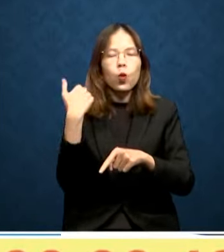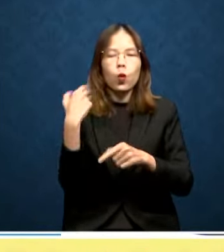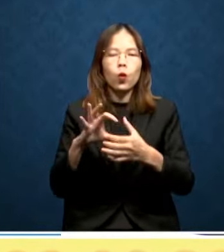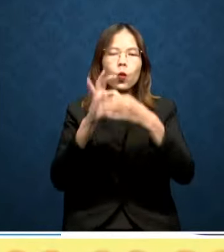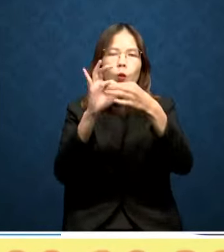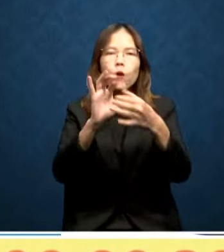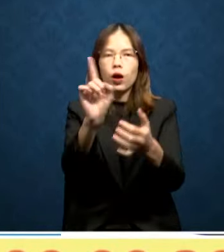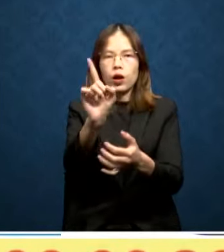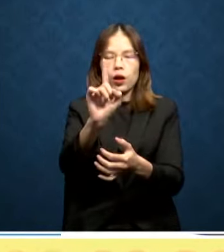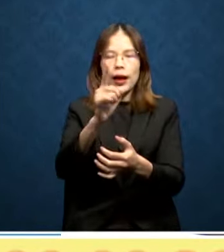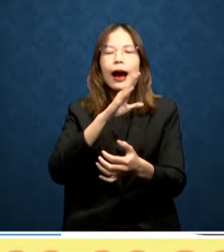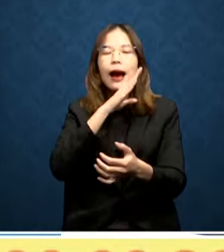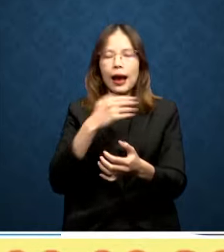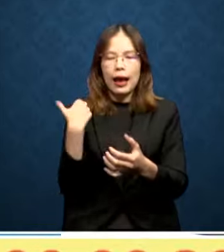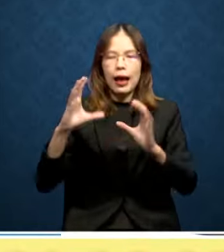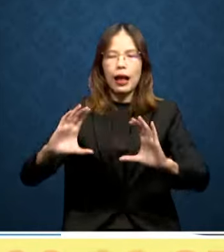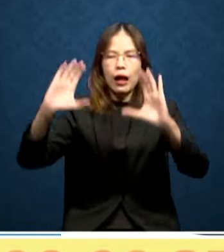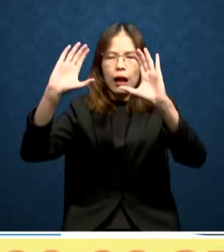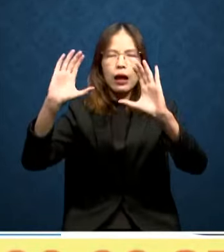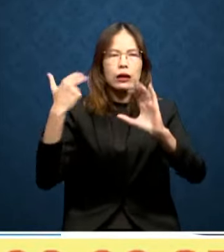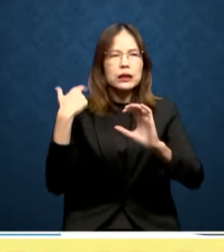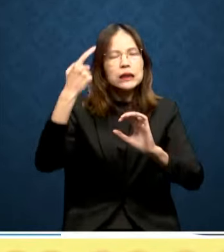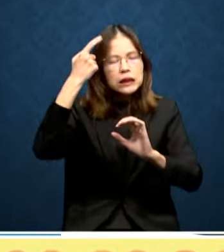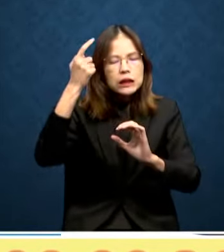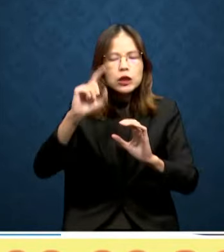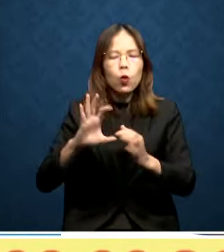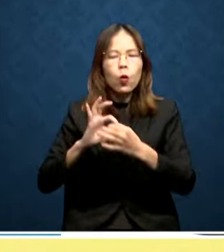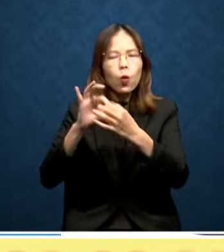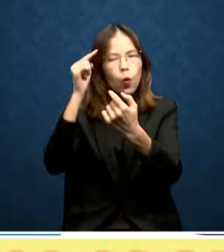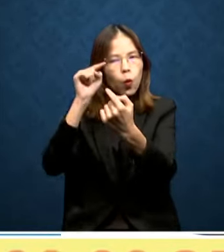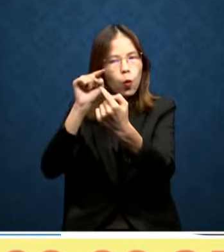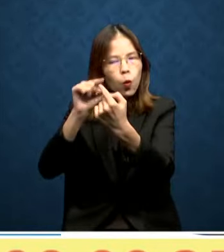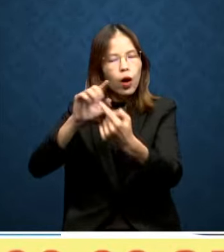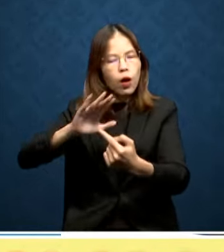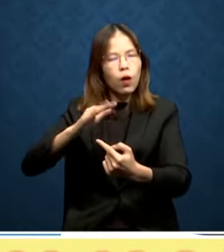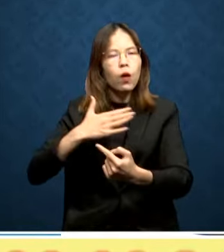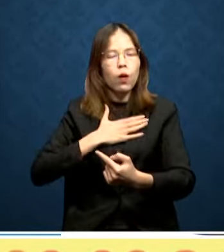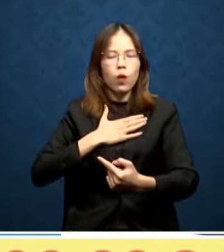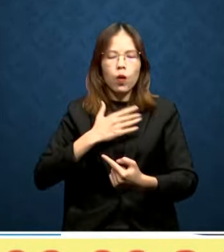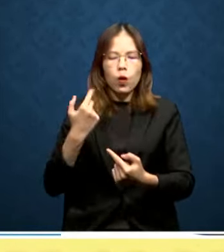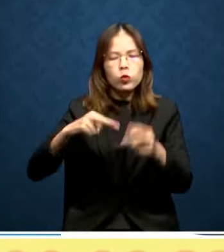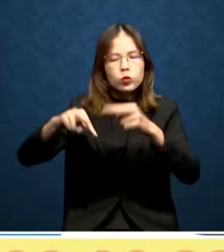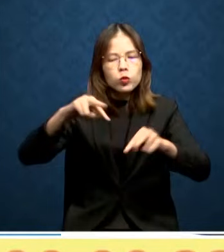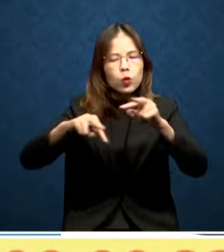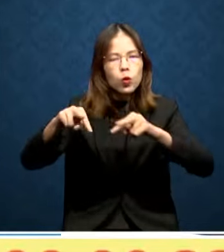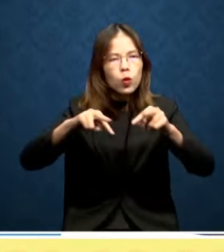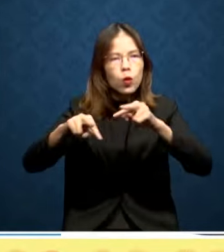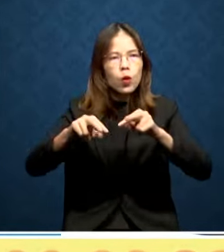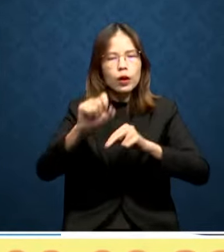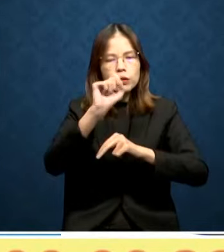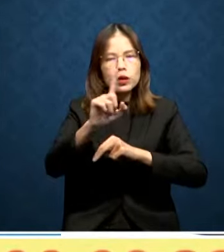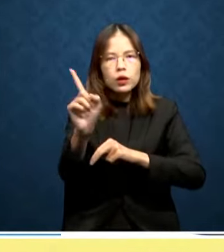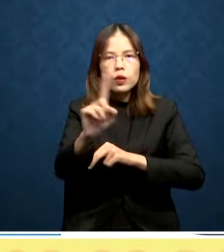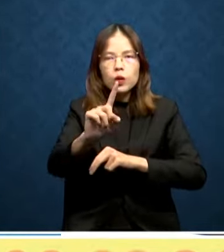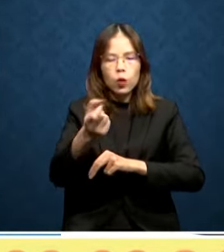อยากจะเสนอให้รัฐบาลใหม่ซึ่งคิดว่าจะเป็นความหวังของเราได้เนี่ยให้ตรวจสอบให้สั่งการ